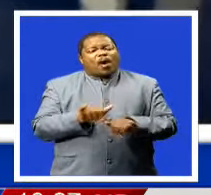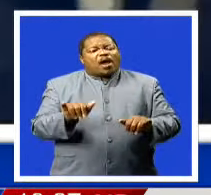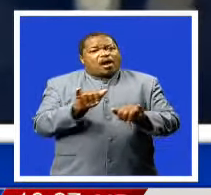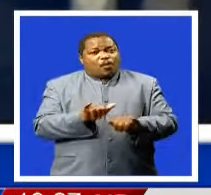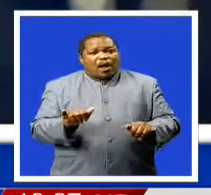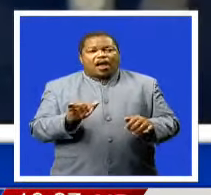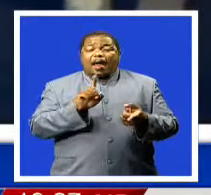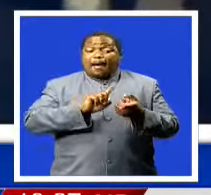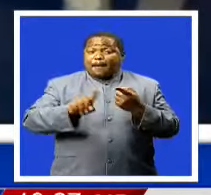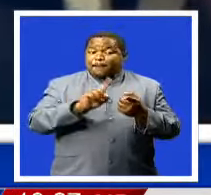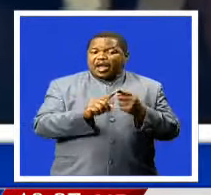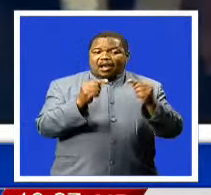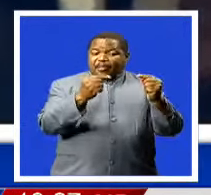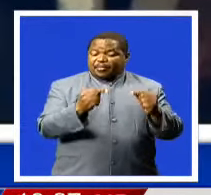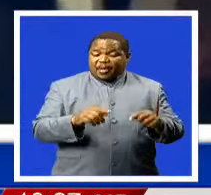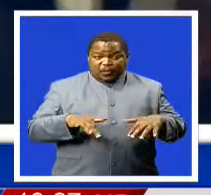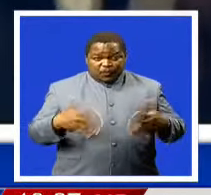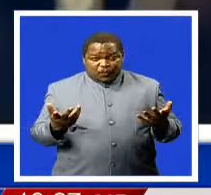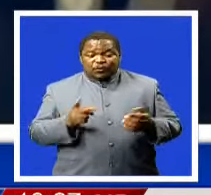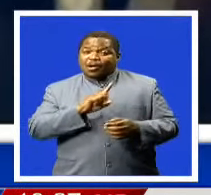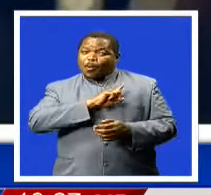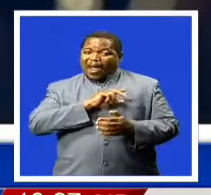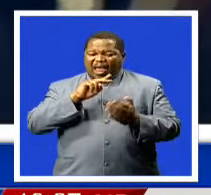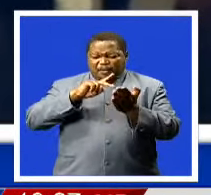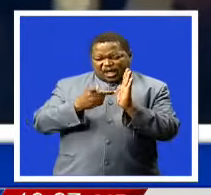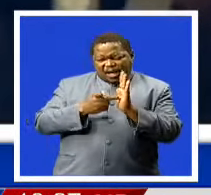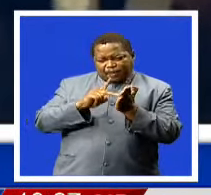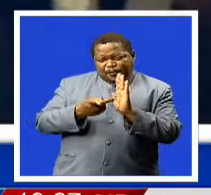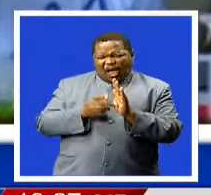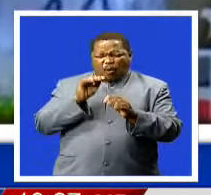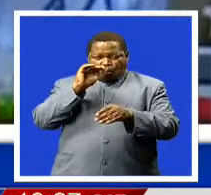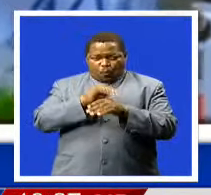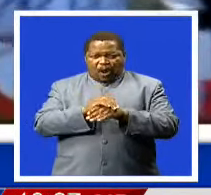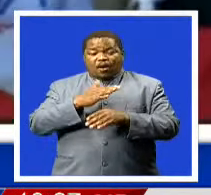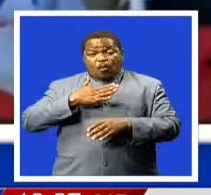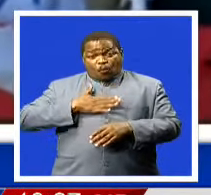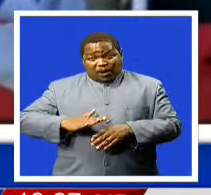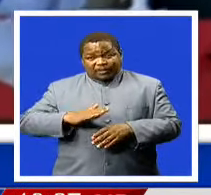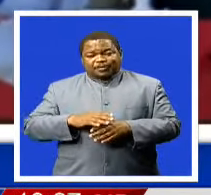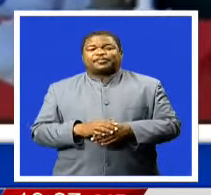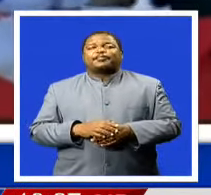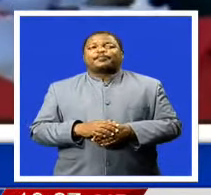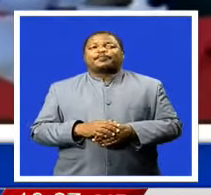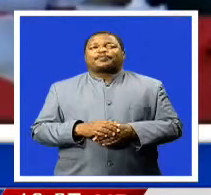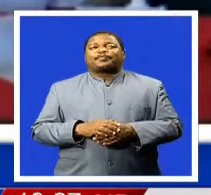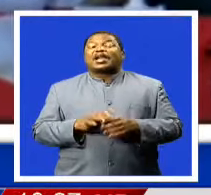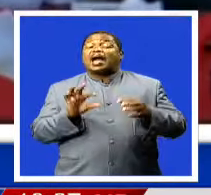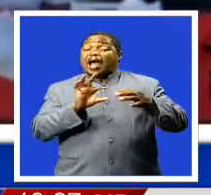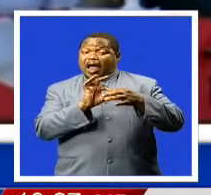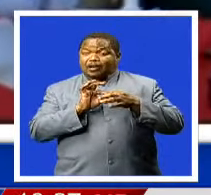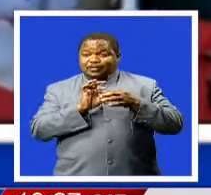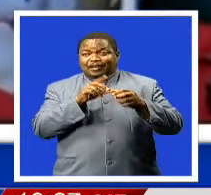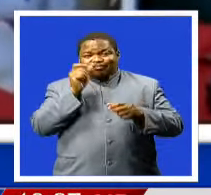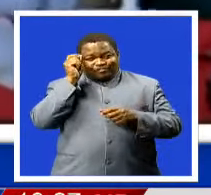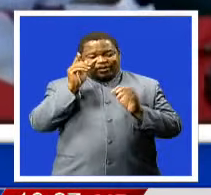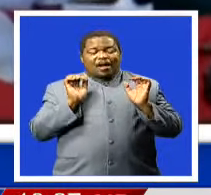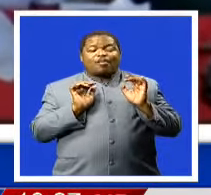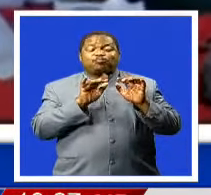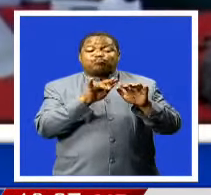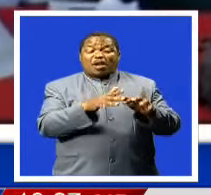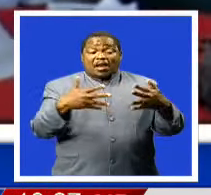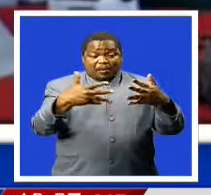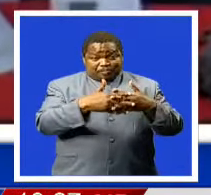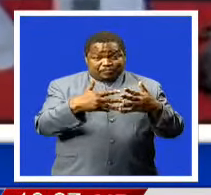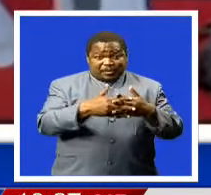yabo. Le nhlangano beyibamba umhlangano nemacembu ayo ukuthola leto tindlela. Kulo mhlangano kubonakele ukuthi kuba kuncane